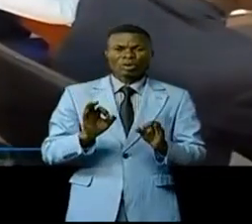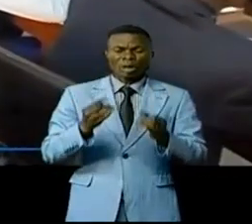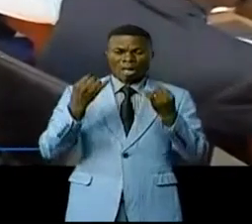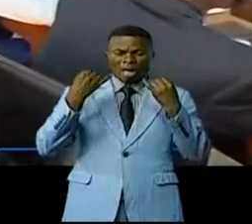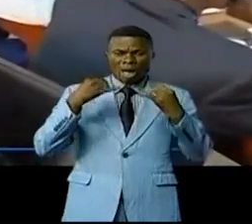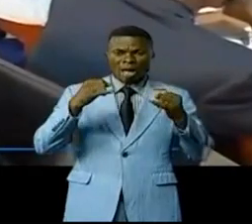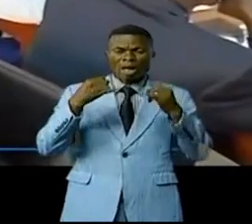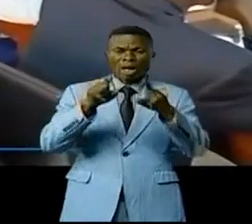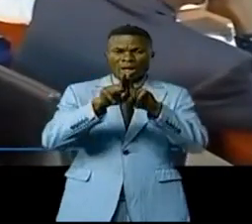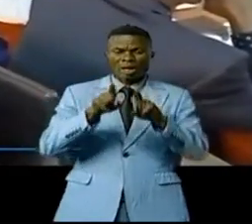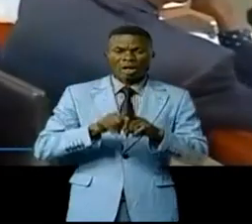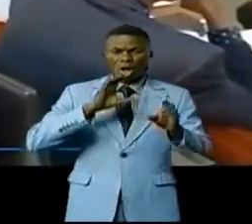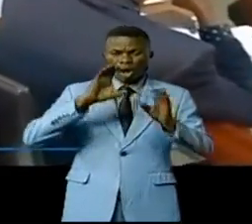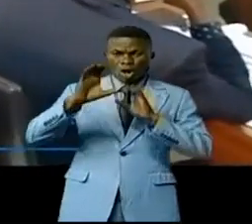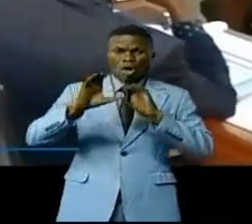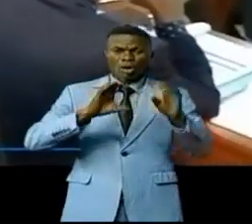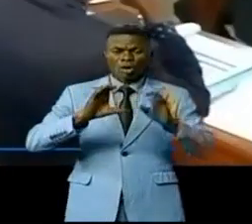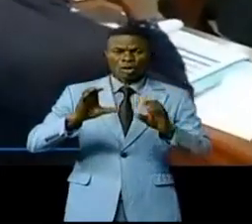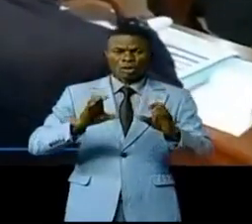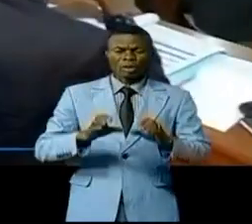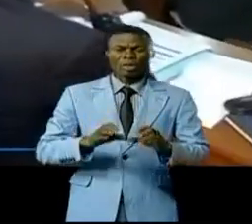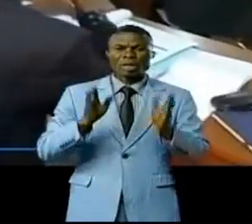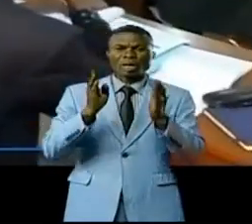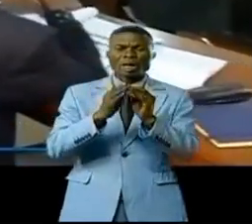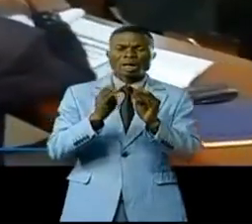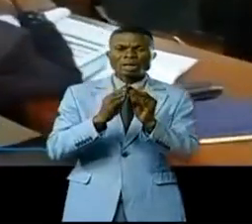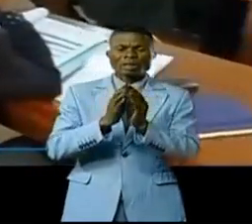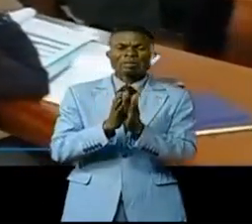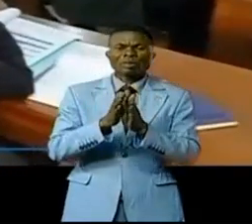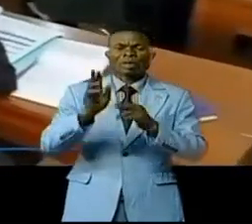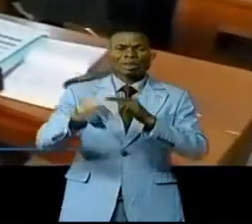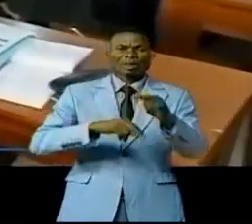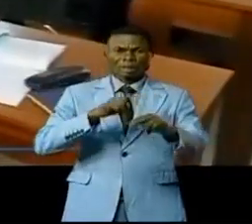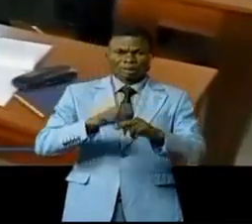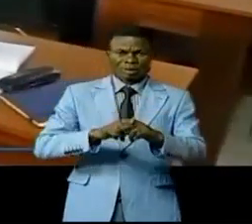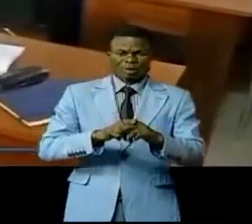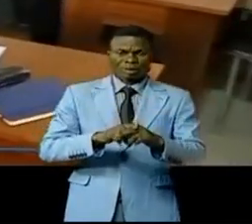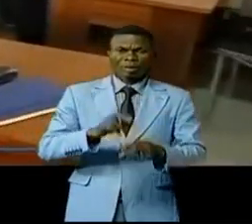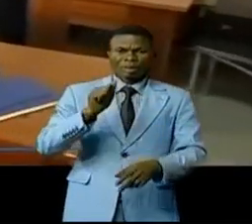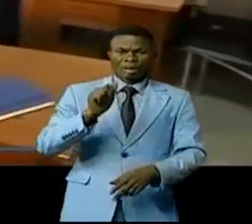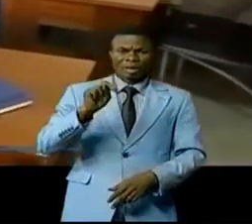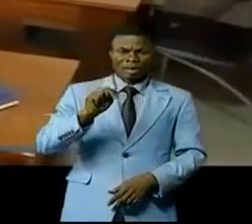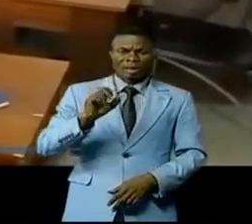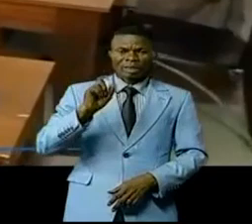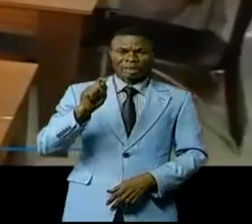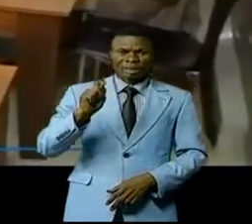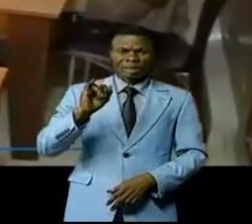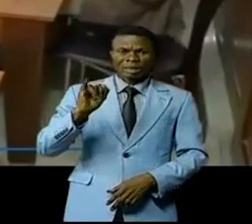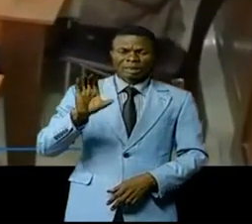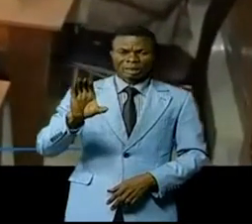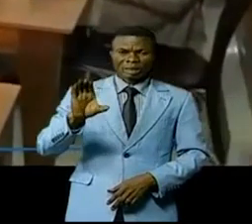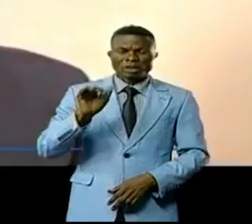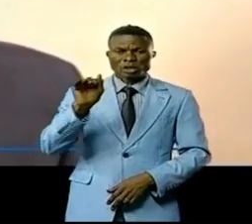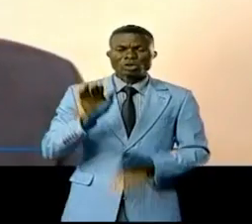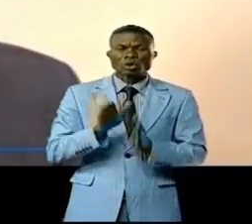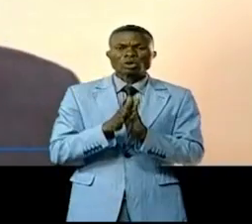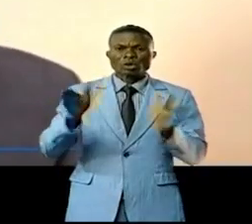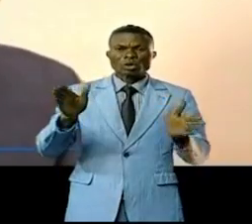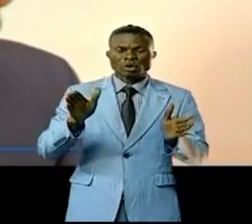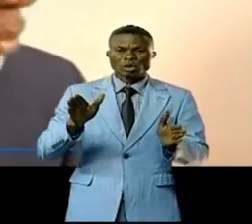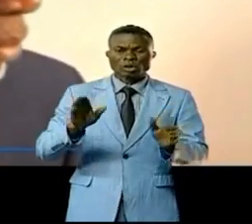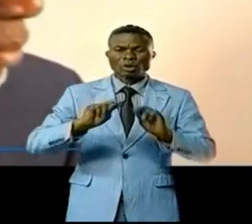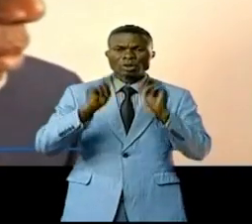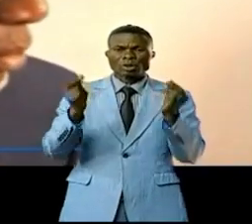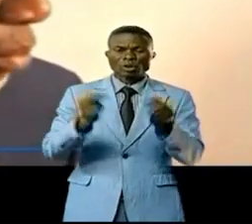l'information et de la communication de l'Assemblée nationale, ATI-NTIC en sigle, le DG de la régie des